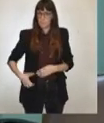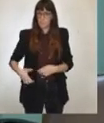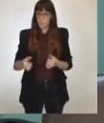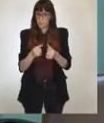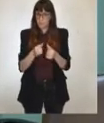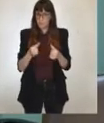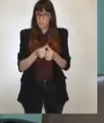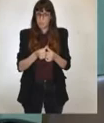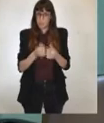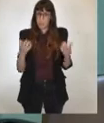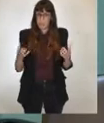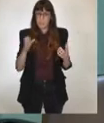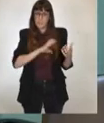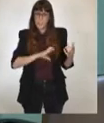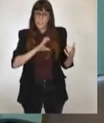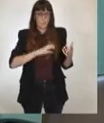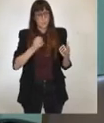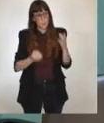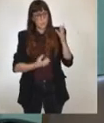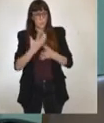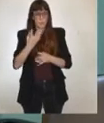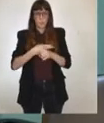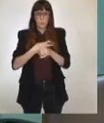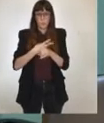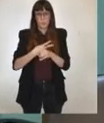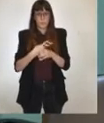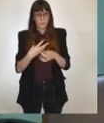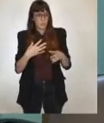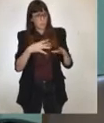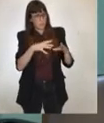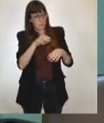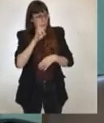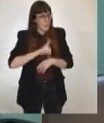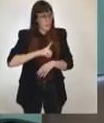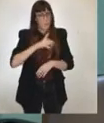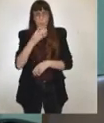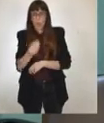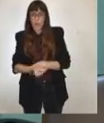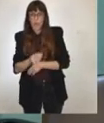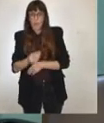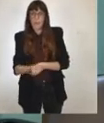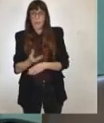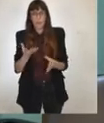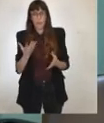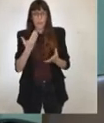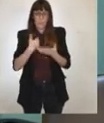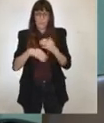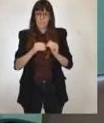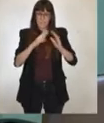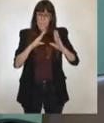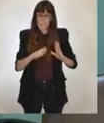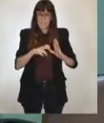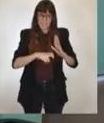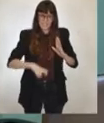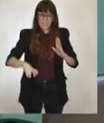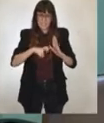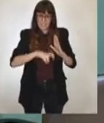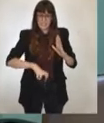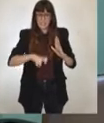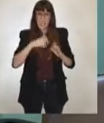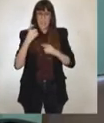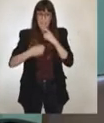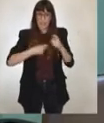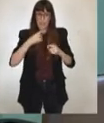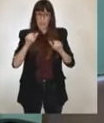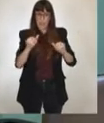aider les femmes et les enfants victimes de violences confinées avec leur agresseur. C'est ainsi 52 000 € qui ont été dédiés à ces